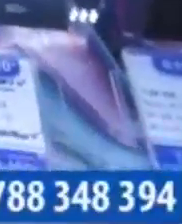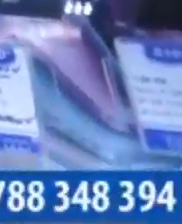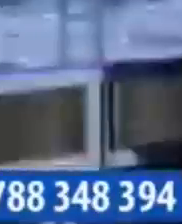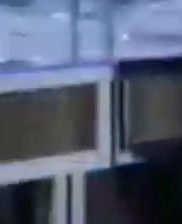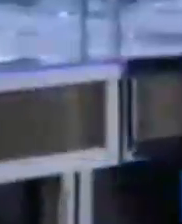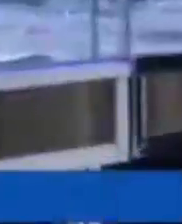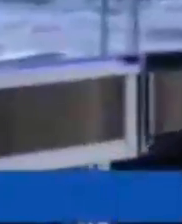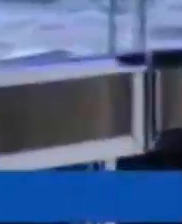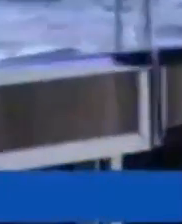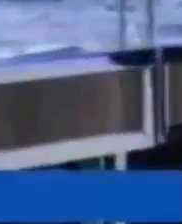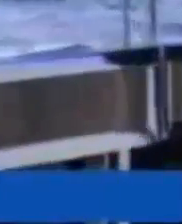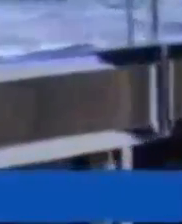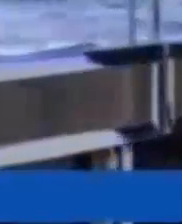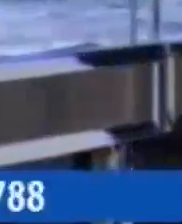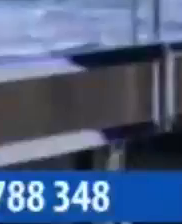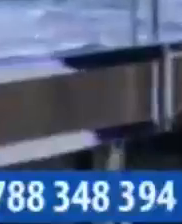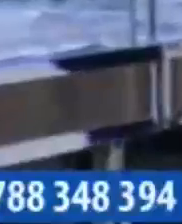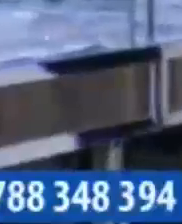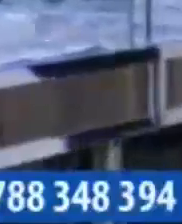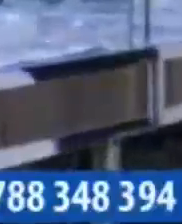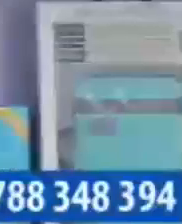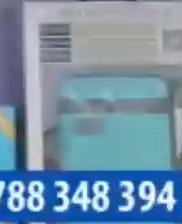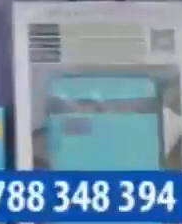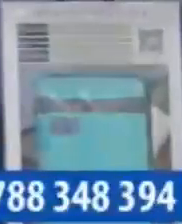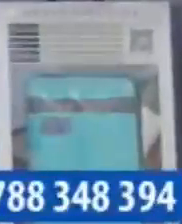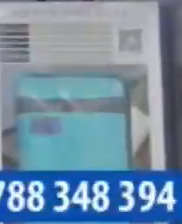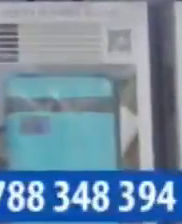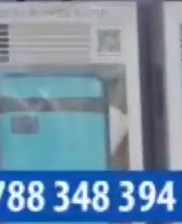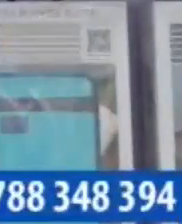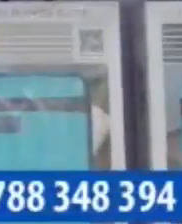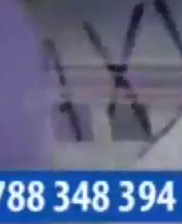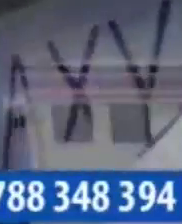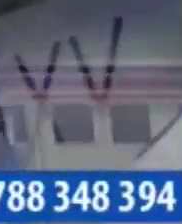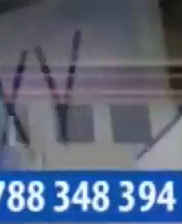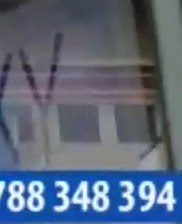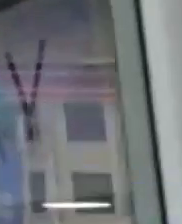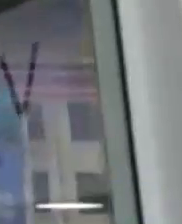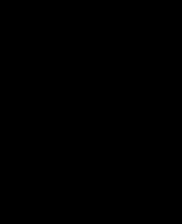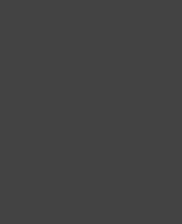0788 34 93 94 izi smartphone zose uzigurana na internet ya mango ya 4G y'ukwezi kose.